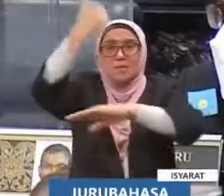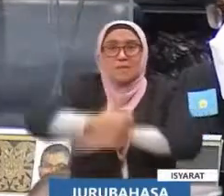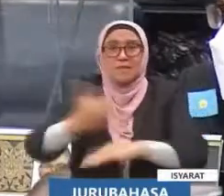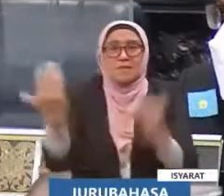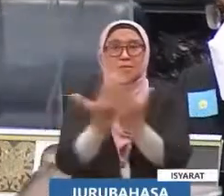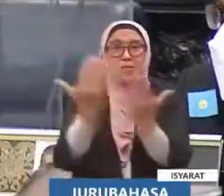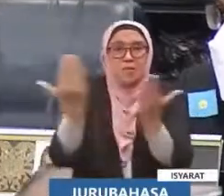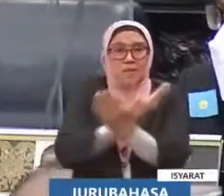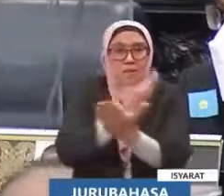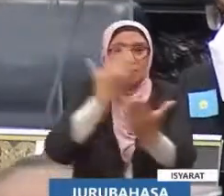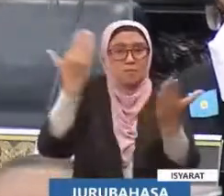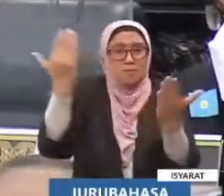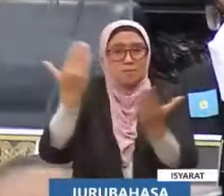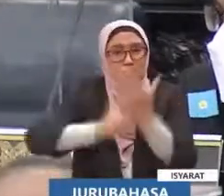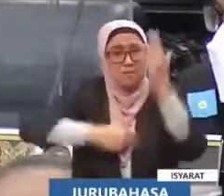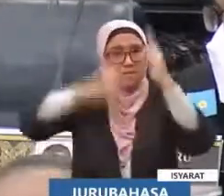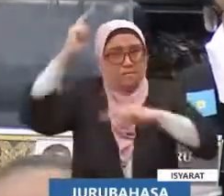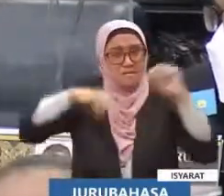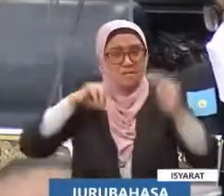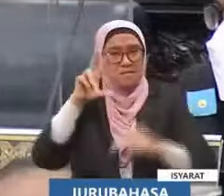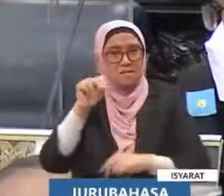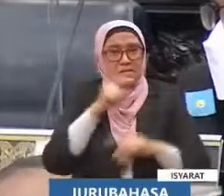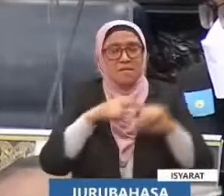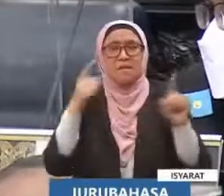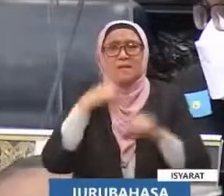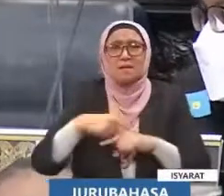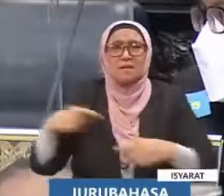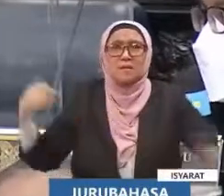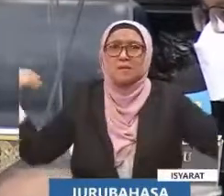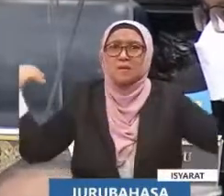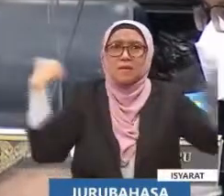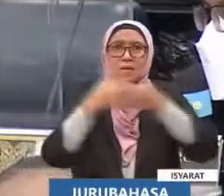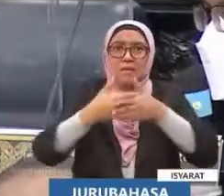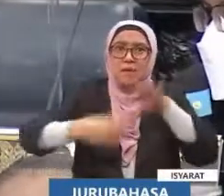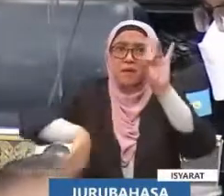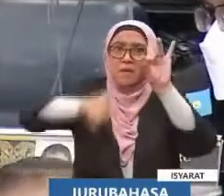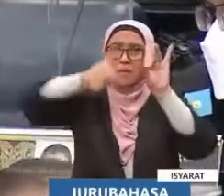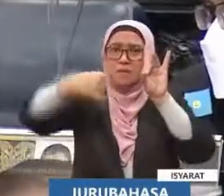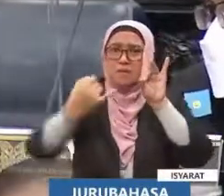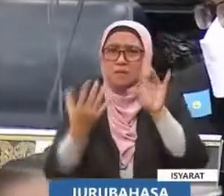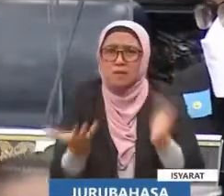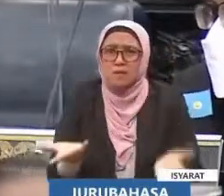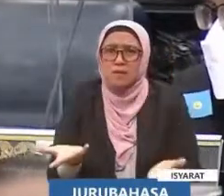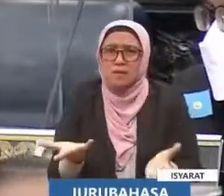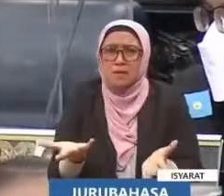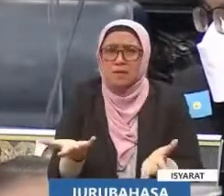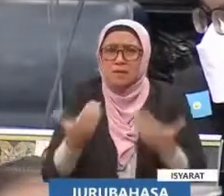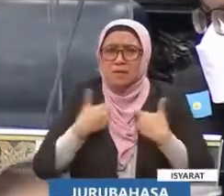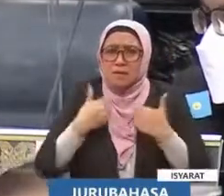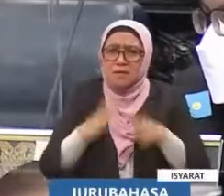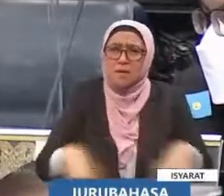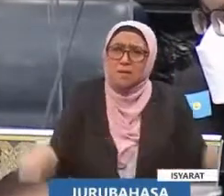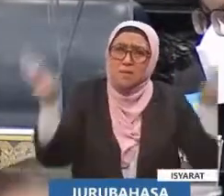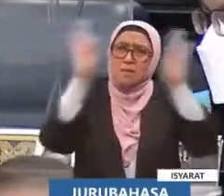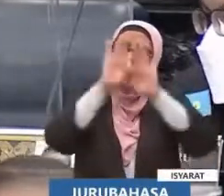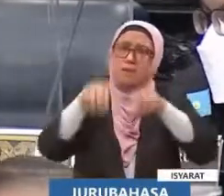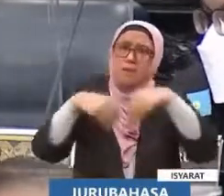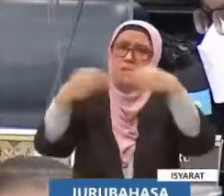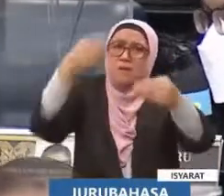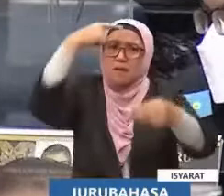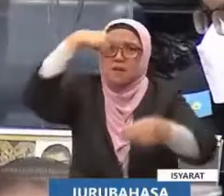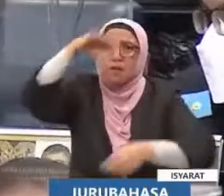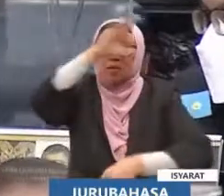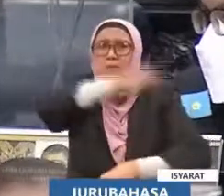satu sekolah ya yang baru sampai delapan juta Adakah kepentingan diberi kepada untuk